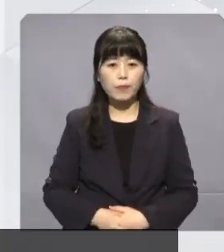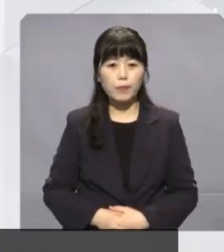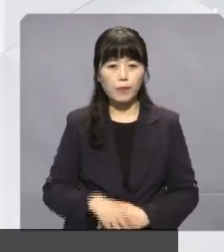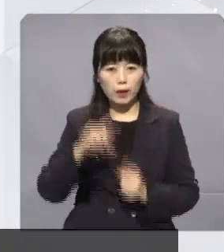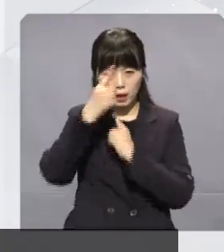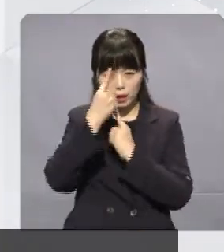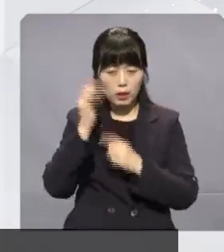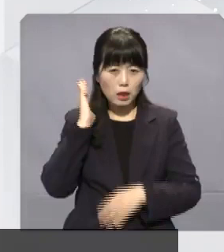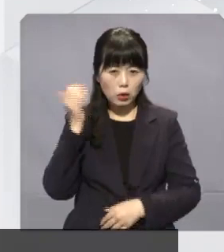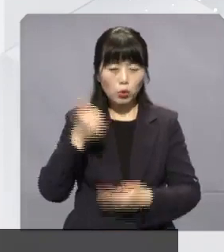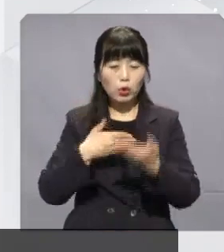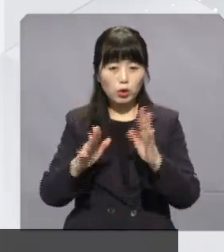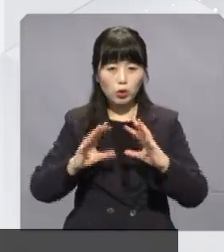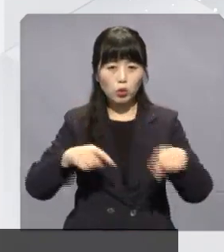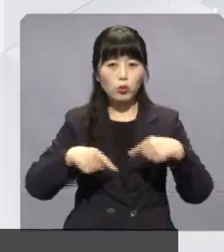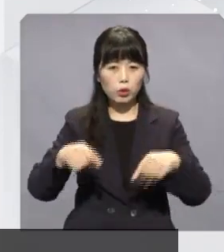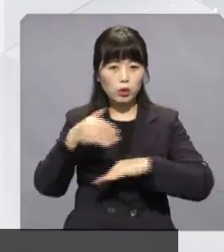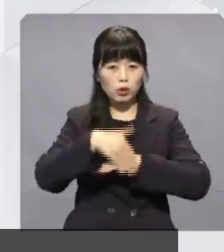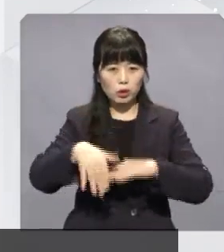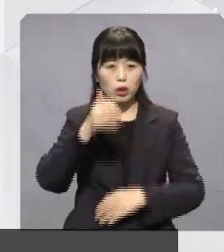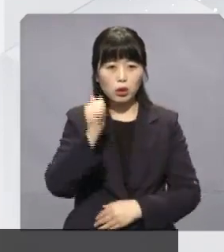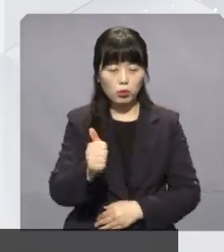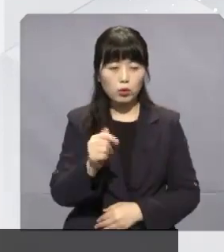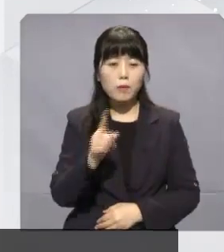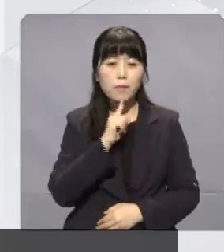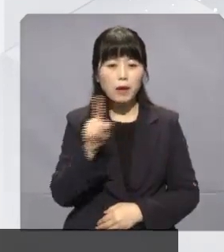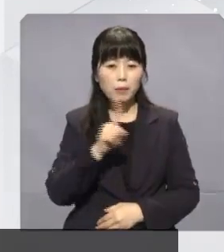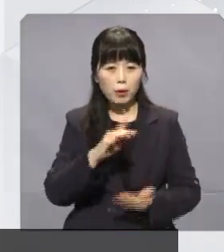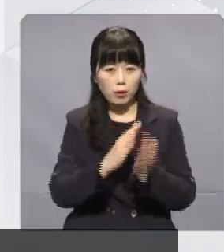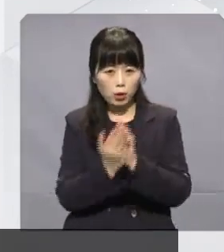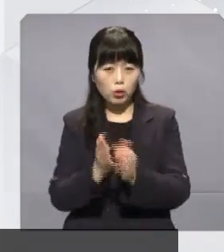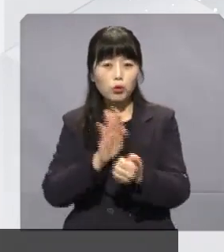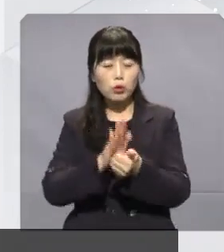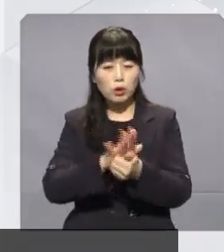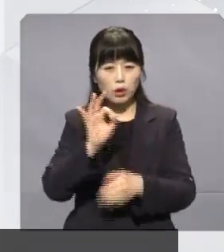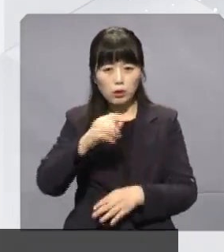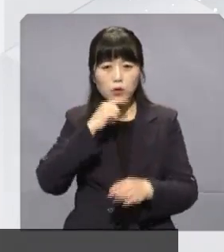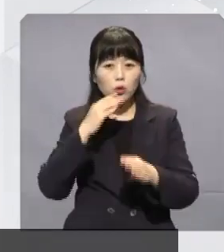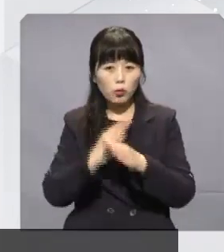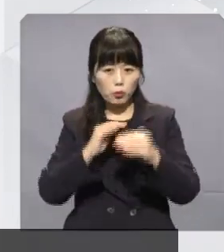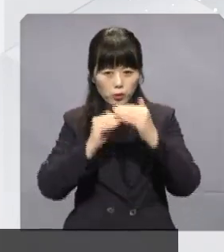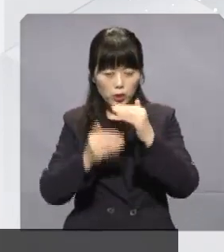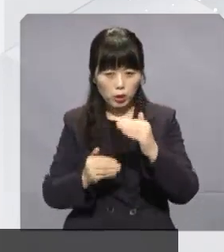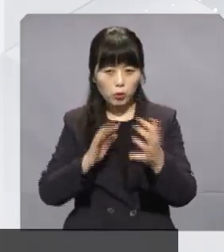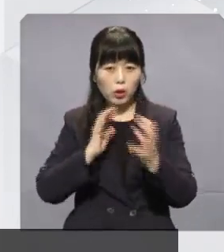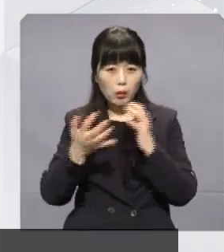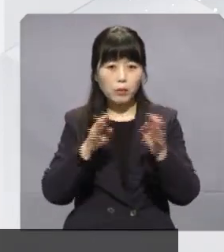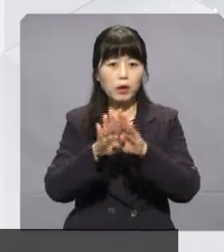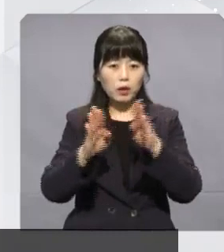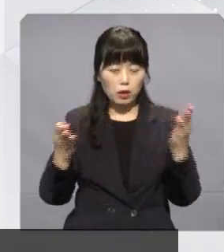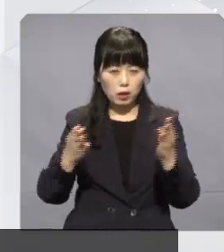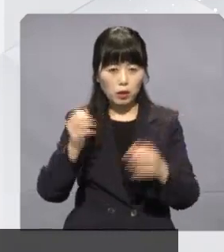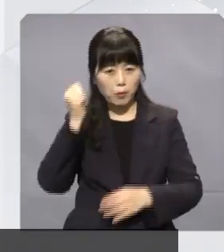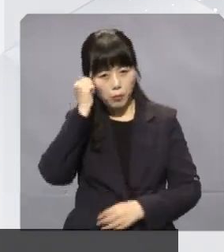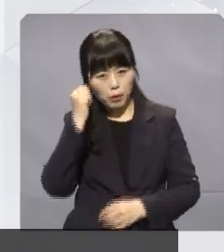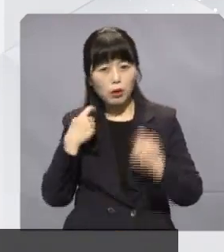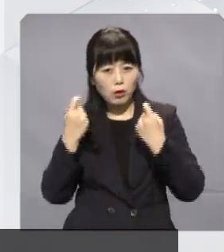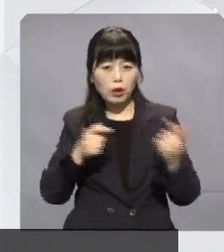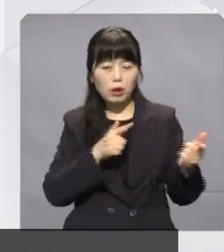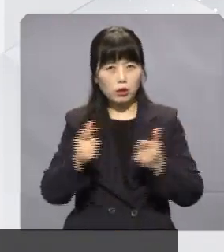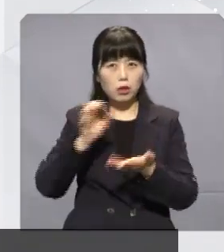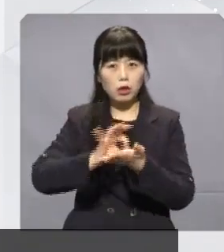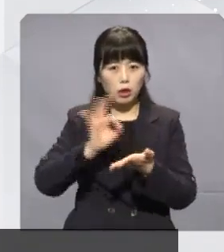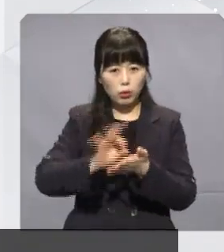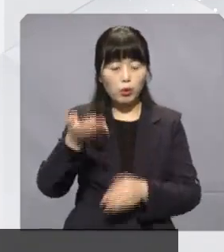이관섭 대통령실 국정기획수석은 세월호 지원금이 종북 내용의 세미나 개최 또 펜션 여행